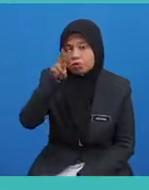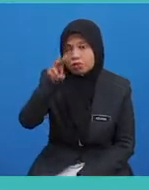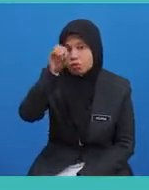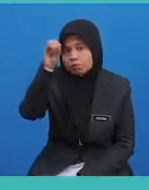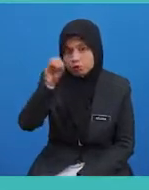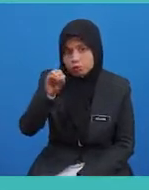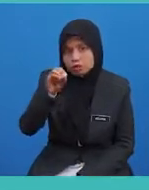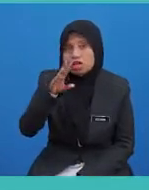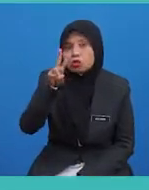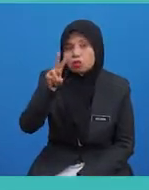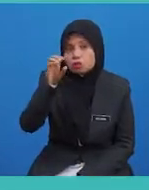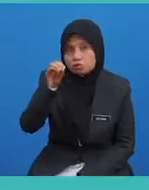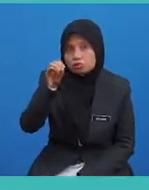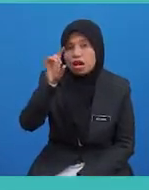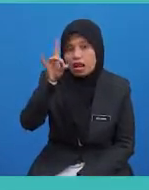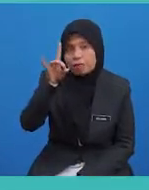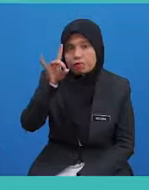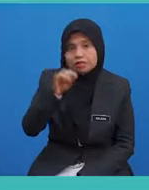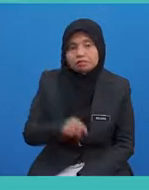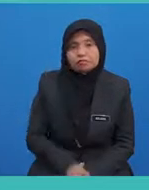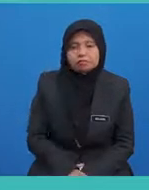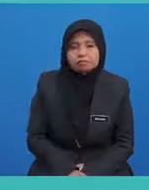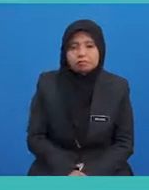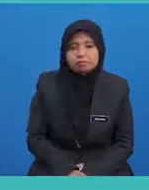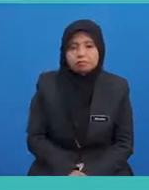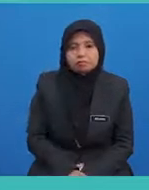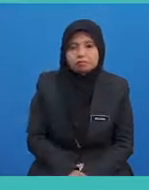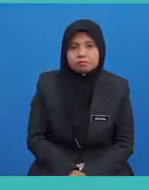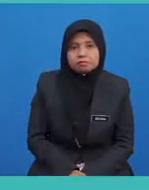6.2% pada tahun 2018.